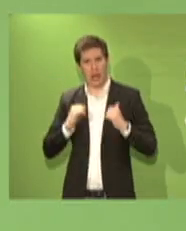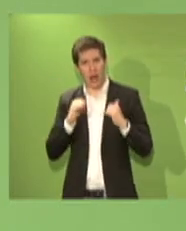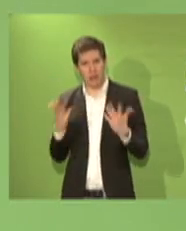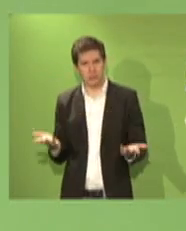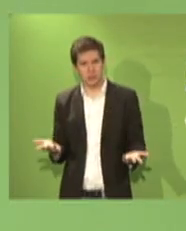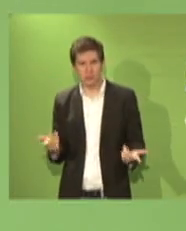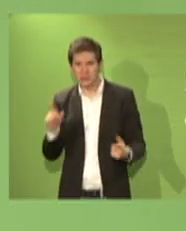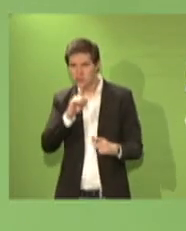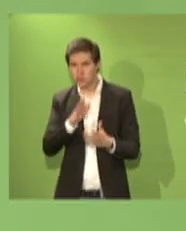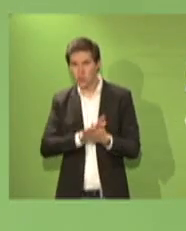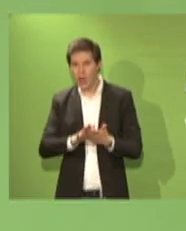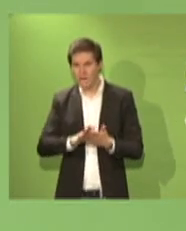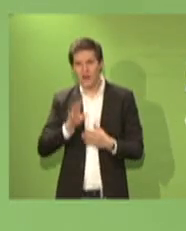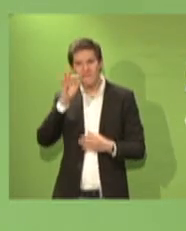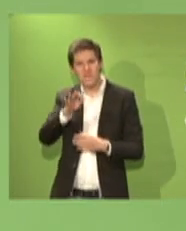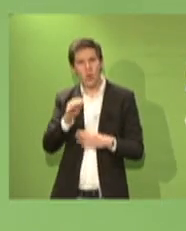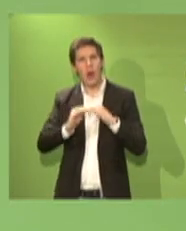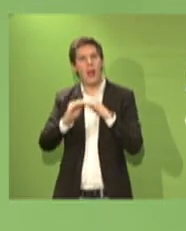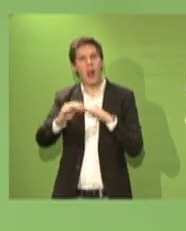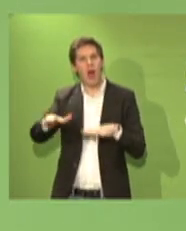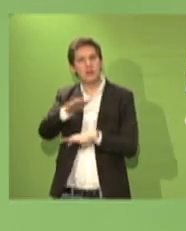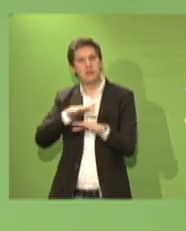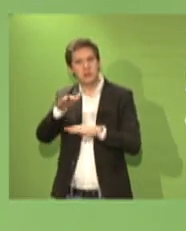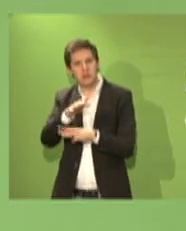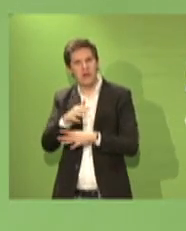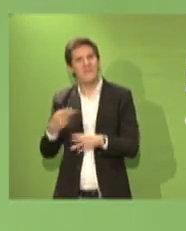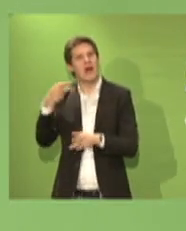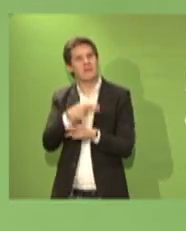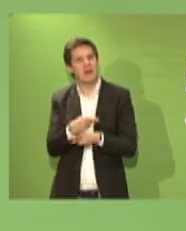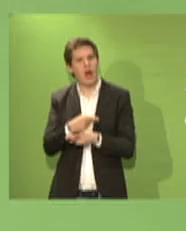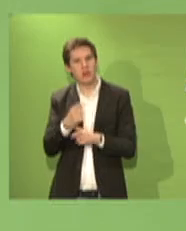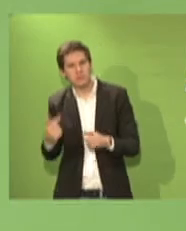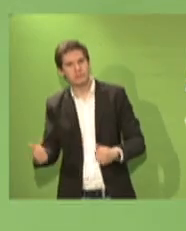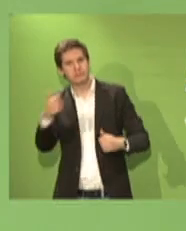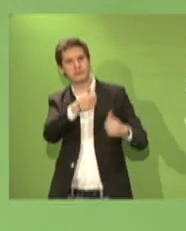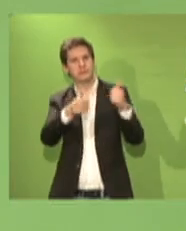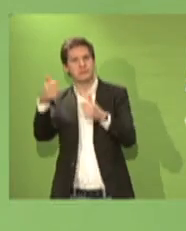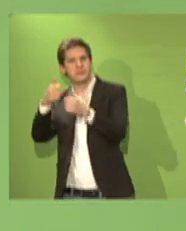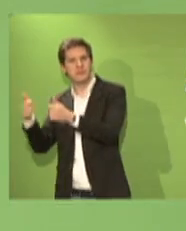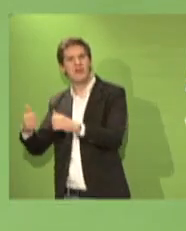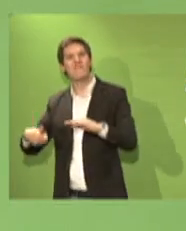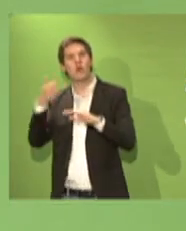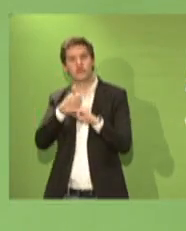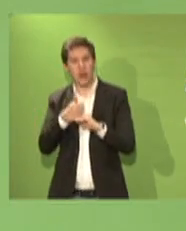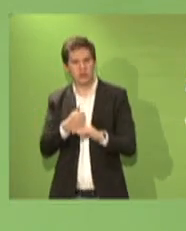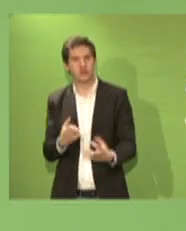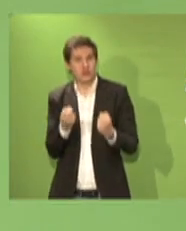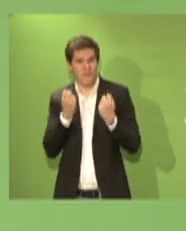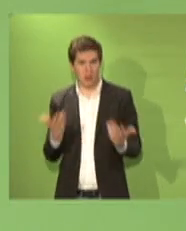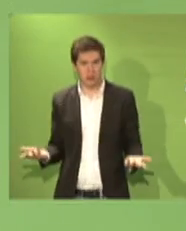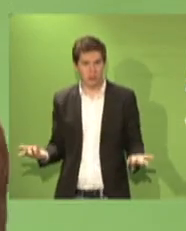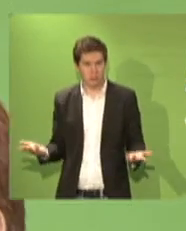schwierig es ist, für die Vertreterin des ländlichen Raums zum Beispiel in den Landesvorstand gewählt zu werden. Und